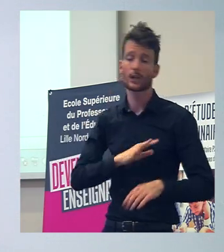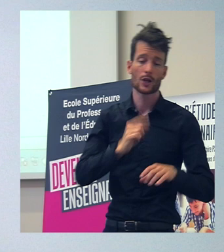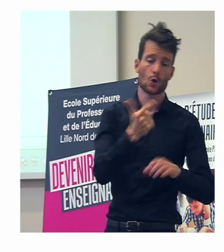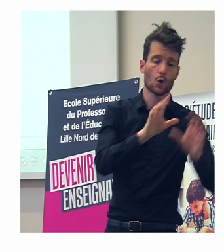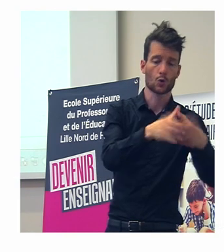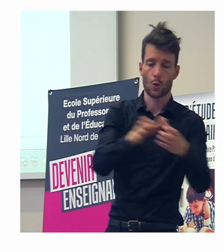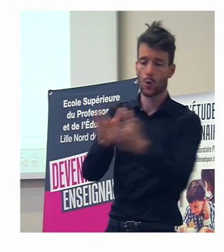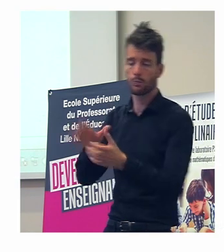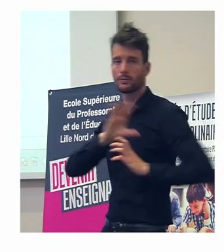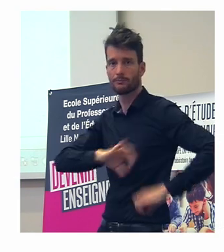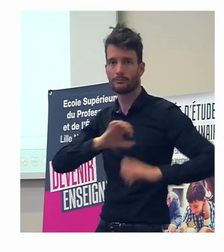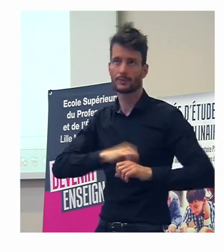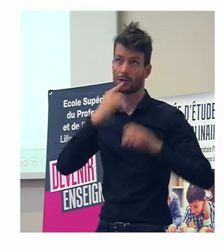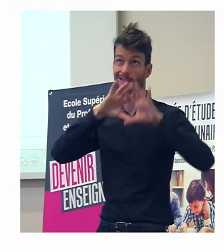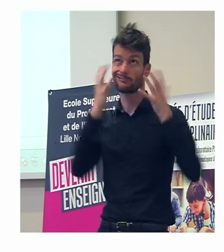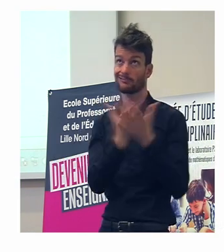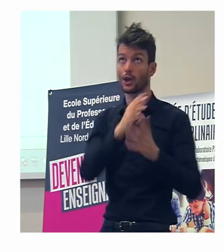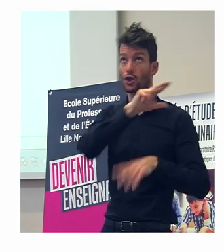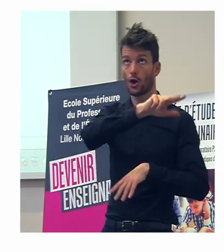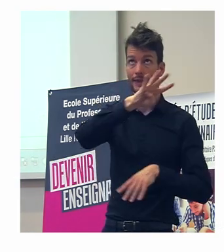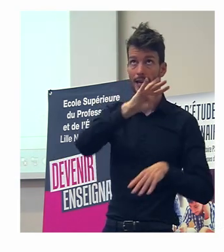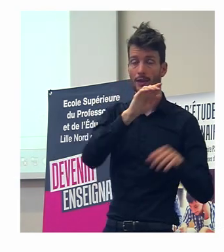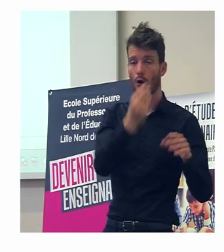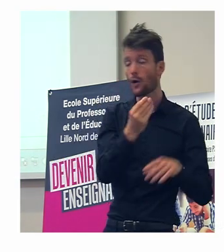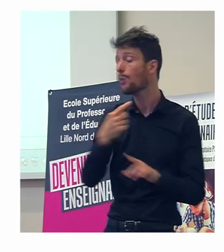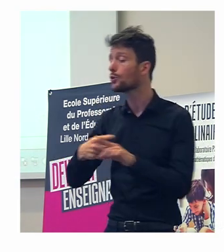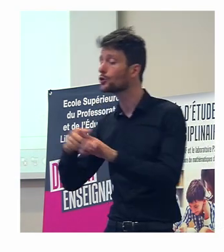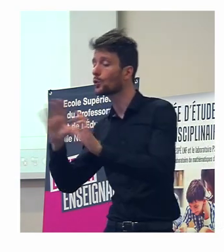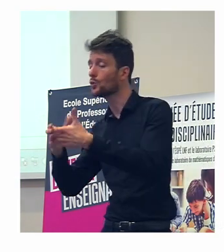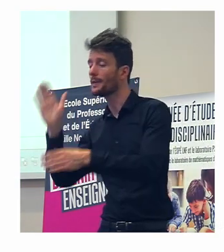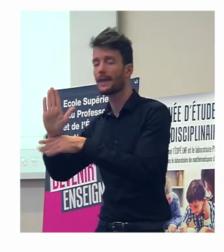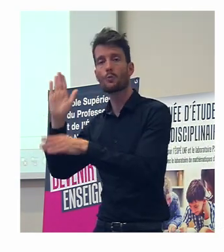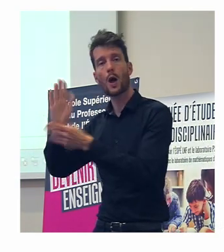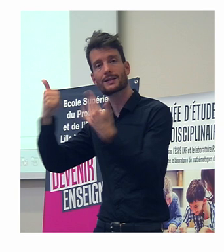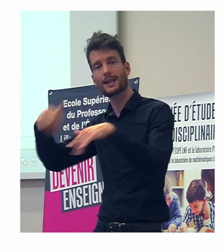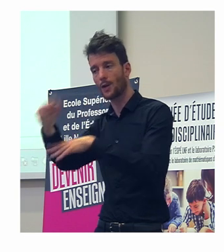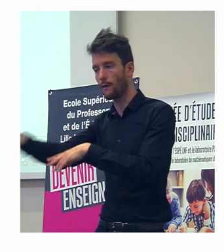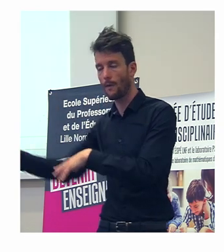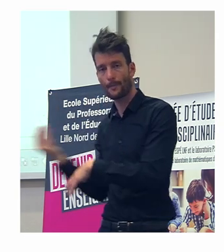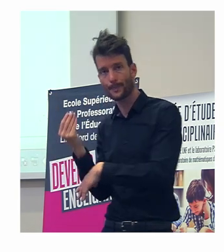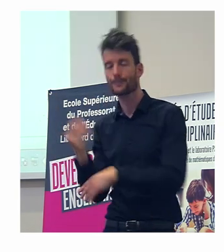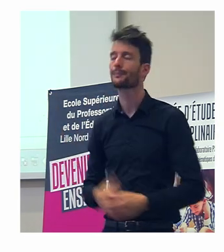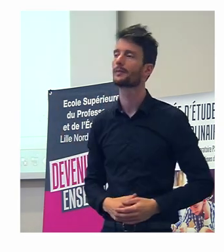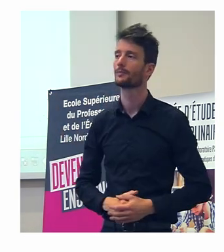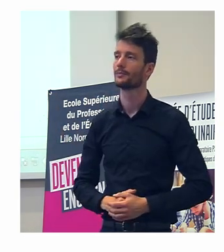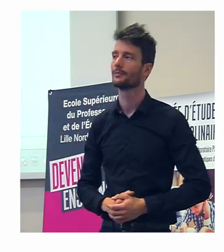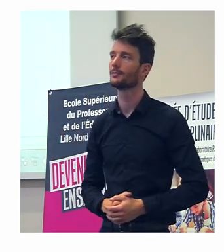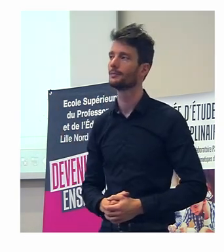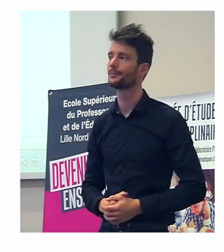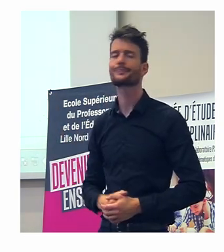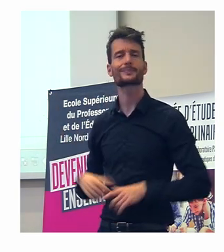donc 34 enfants, et un groupe témoin de 16 enfants. Et donc là, c'est